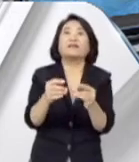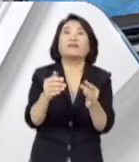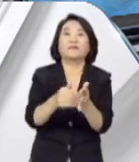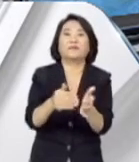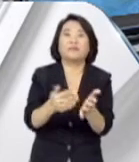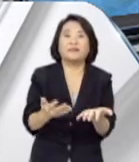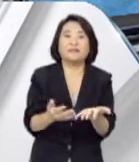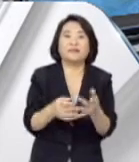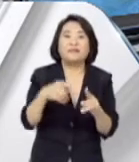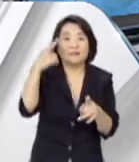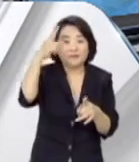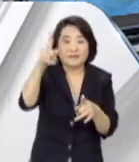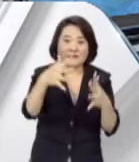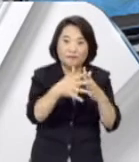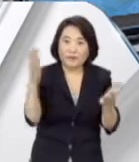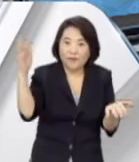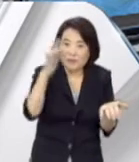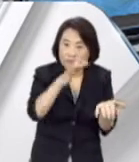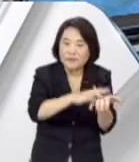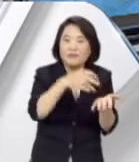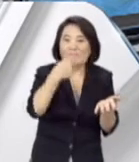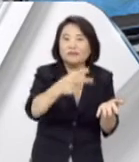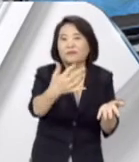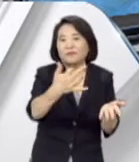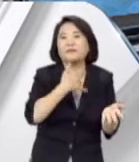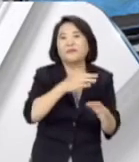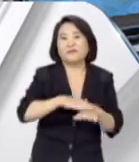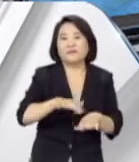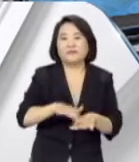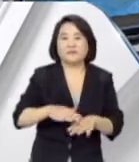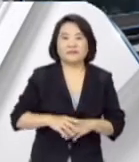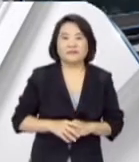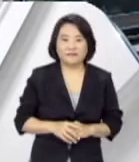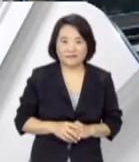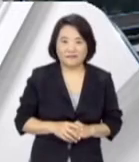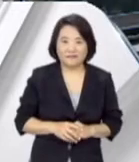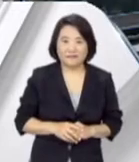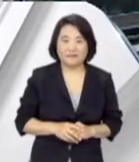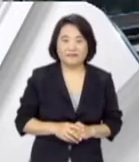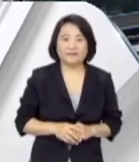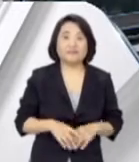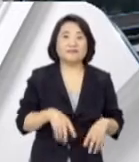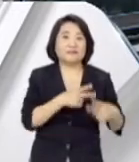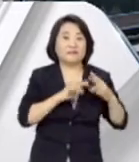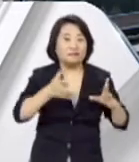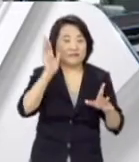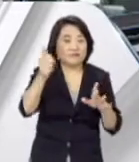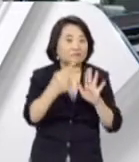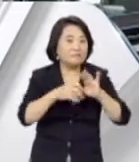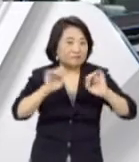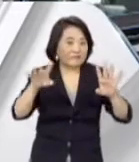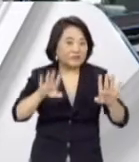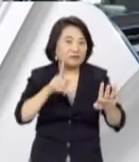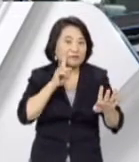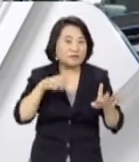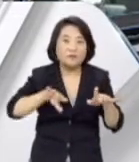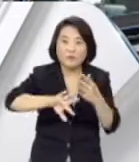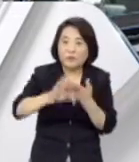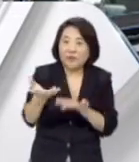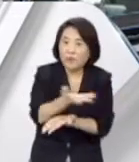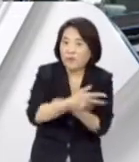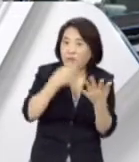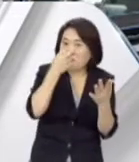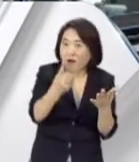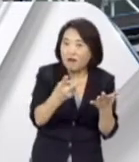蔡英文总统的外交之旅，伊也结束到巴拿马，还有巴拉圭的访问，小组为国境美国线案。蔡总统讲，伊阿